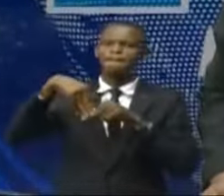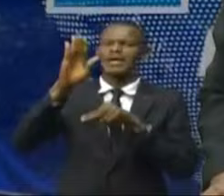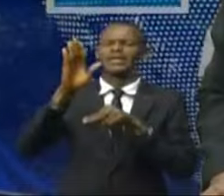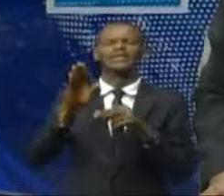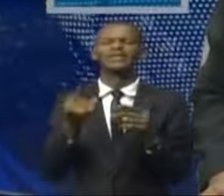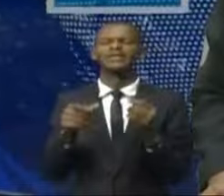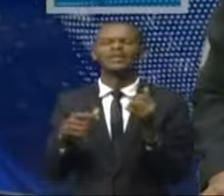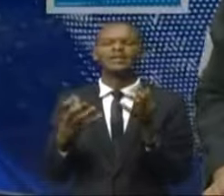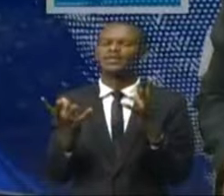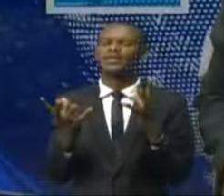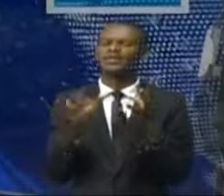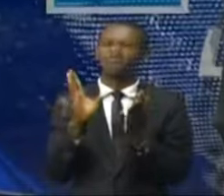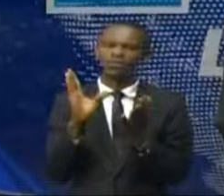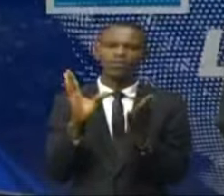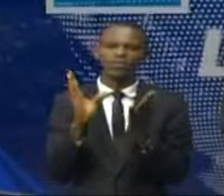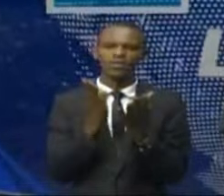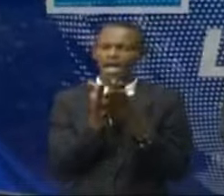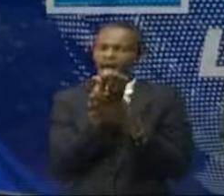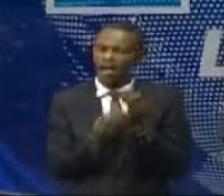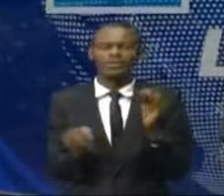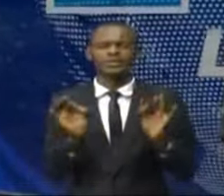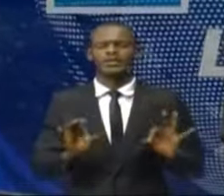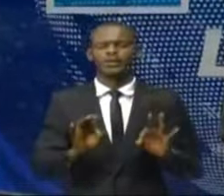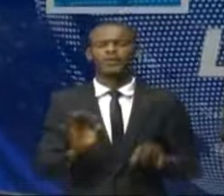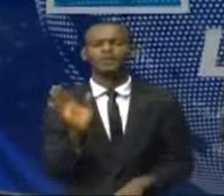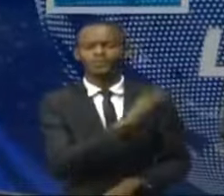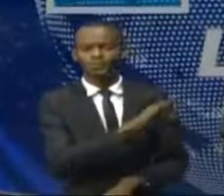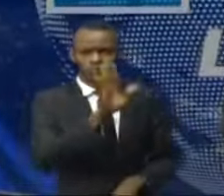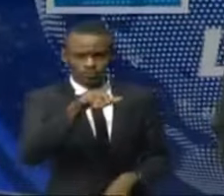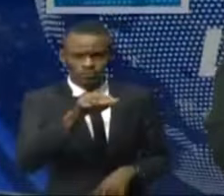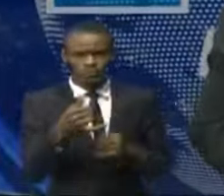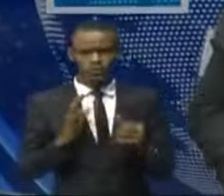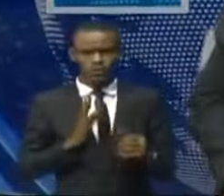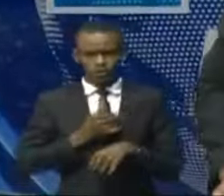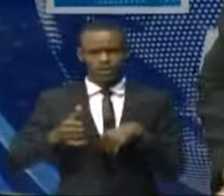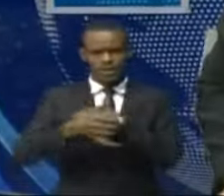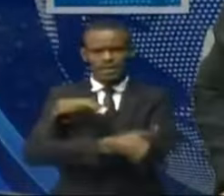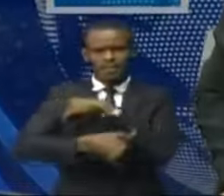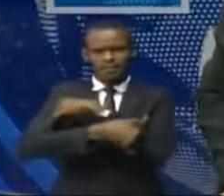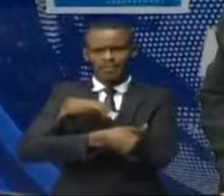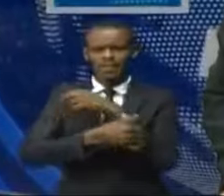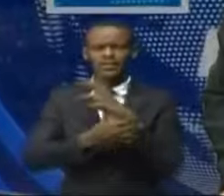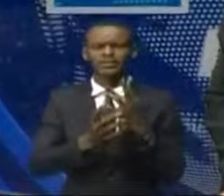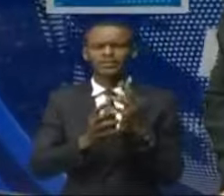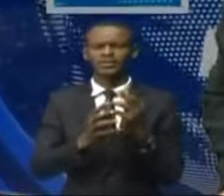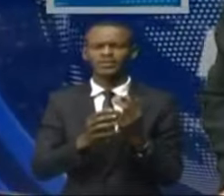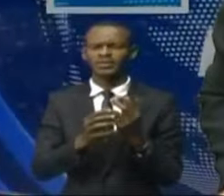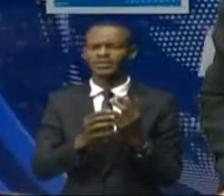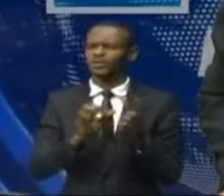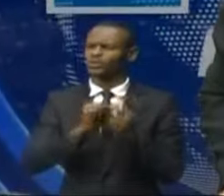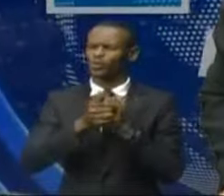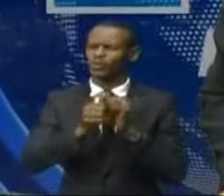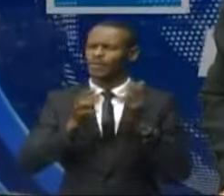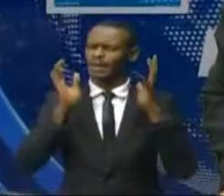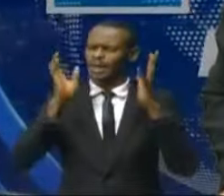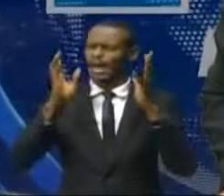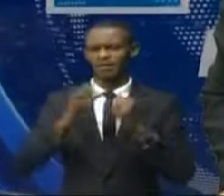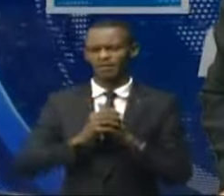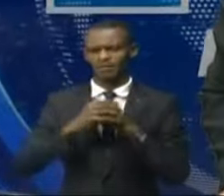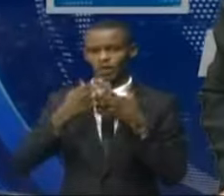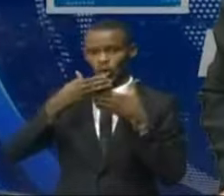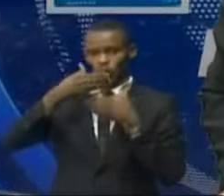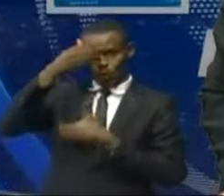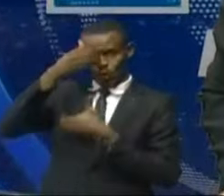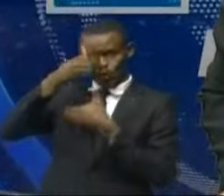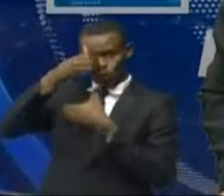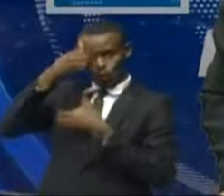Notre pays est sous une menace sérieuse, incarnée par le M23 agissant sous coupe rwandaise pour piller nos richesses,